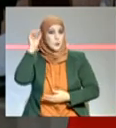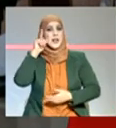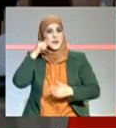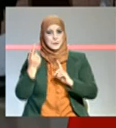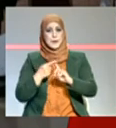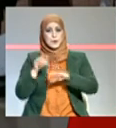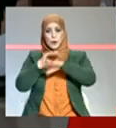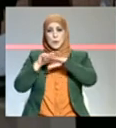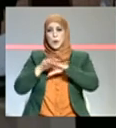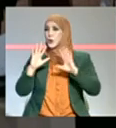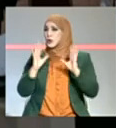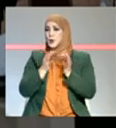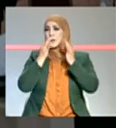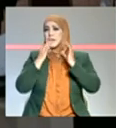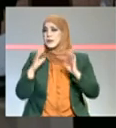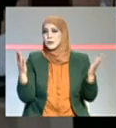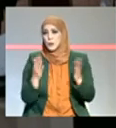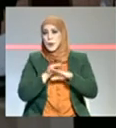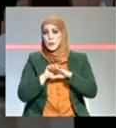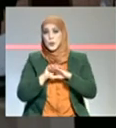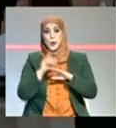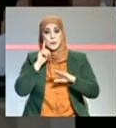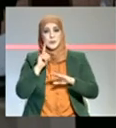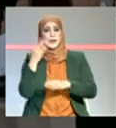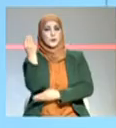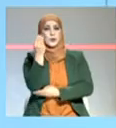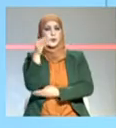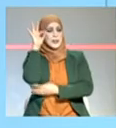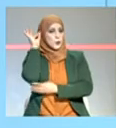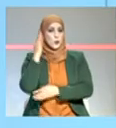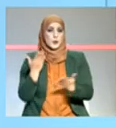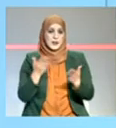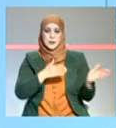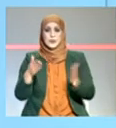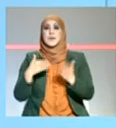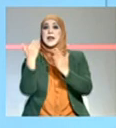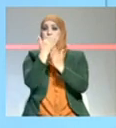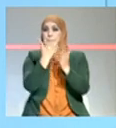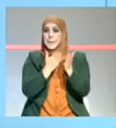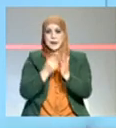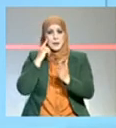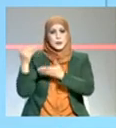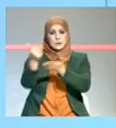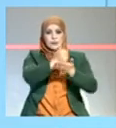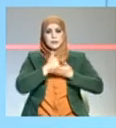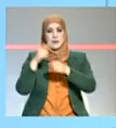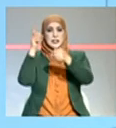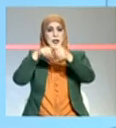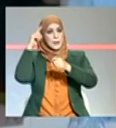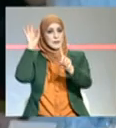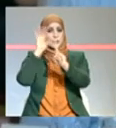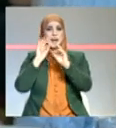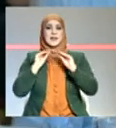تكون المحور متاعها يدور أساساً حول الطفل التونسي. دراسة بالتعاون مع برنامج الشراكة من أجل